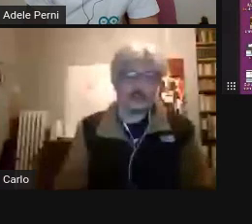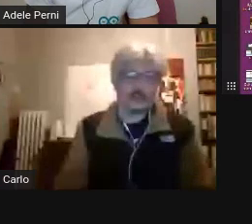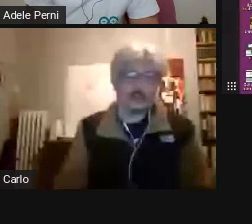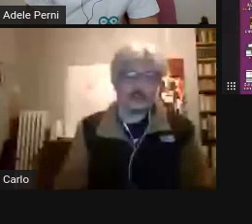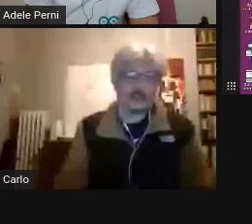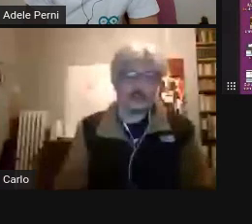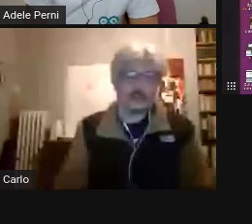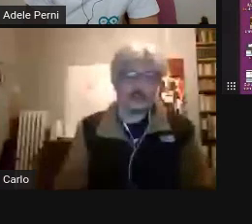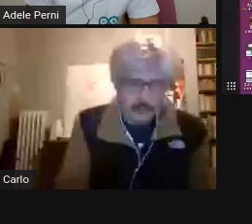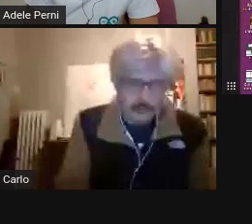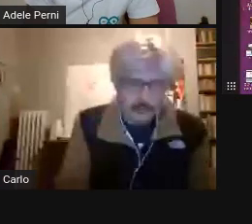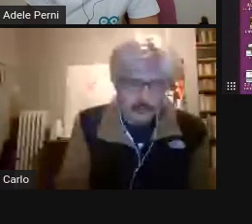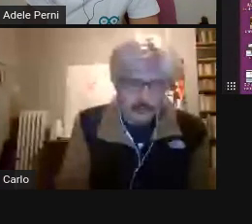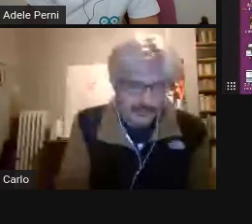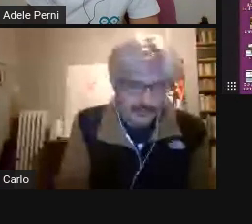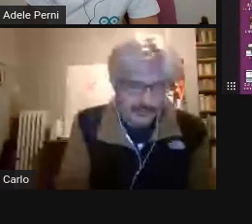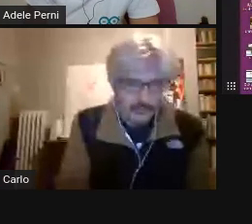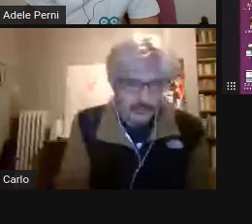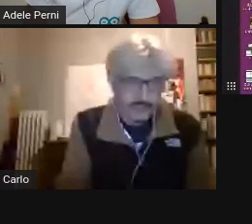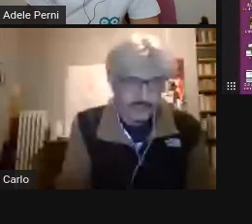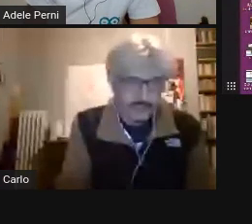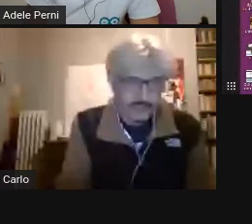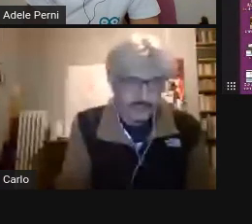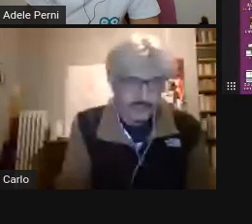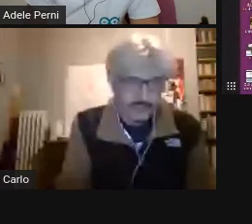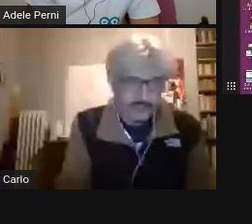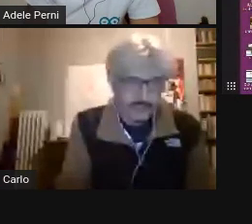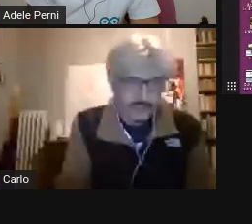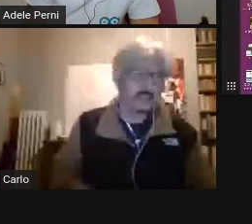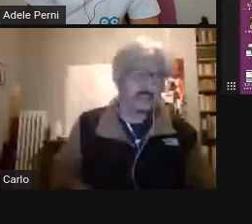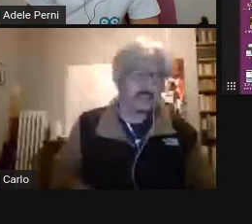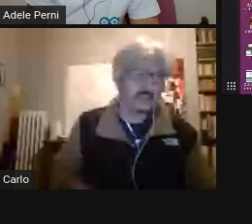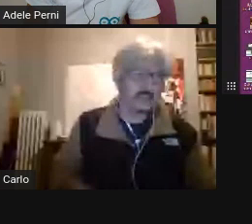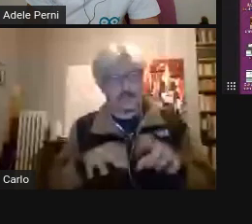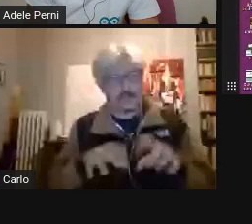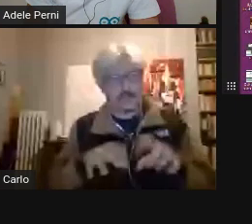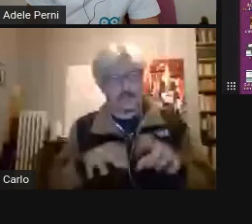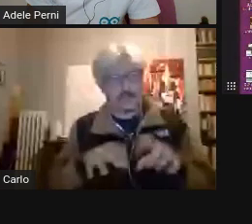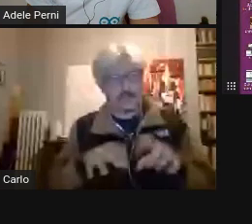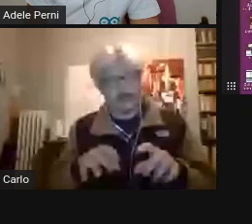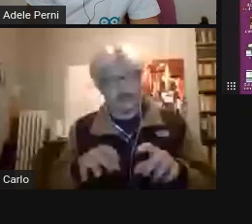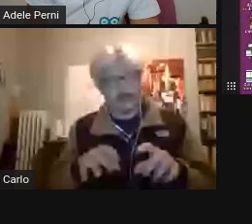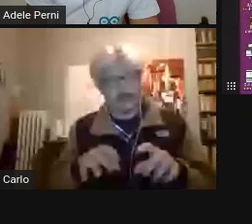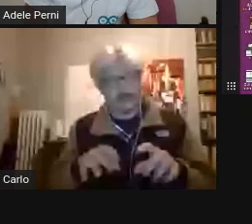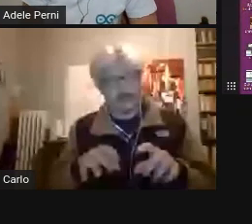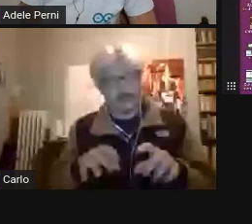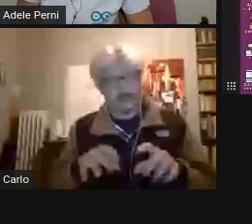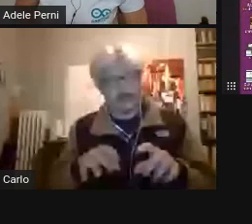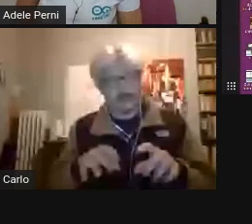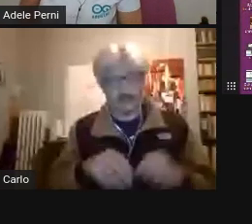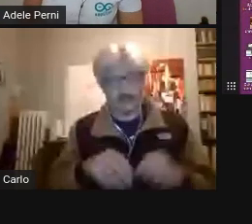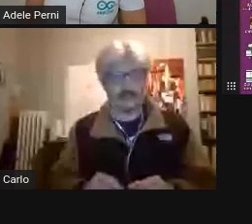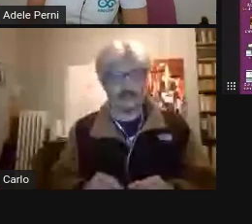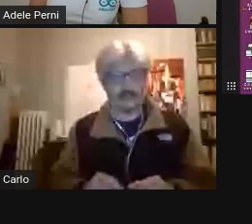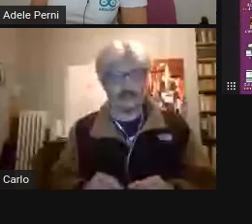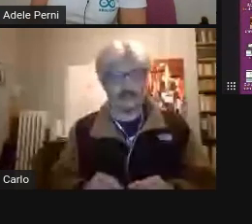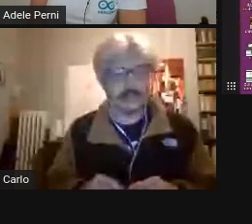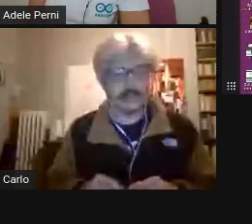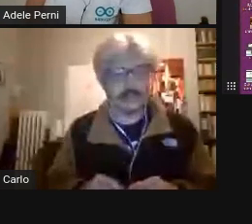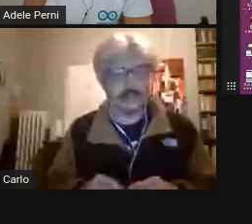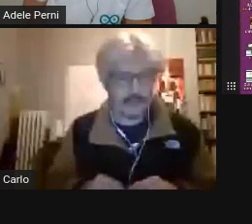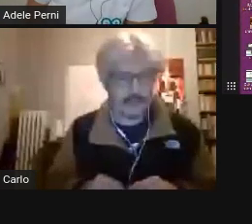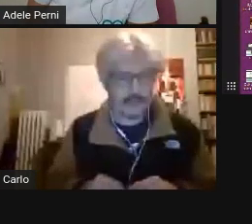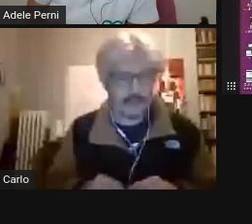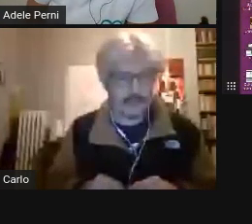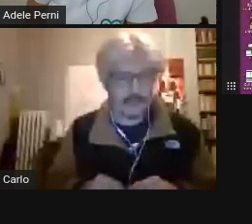corso dentro il Politecnico di Torino tecnologia della disabilità questo è un sensore del team studentesco per permettere a